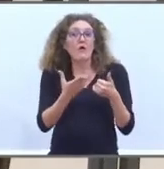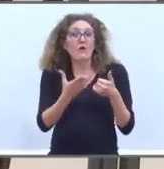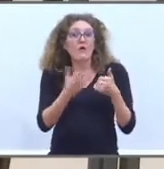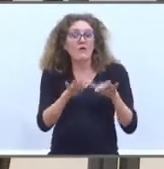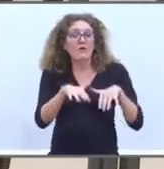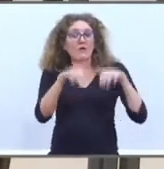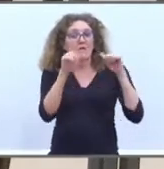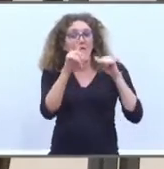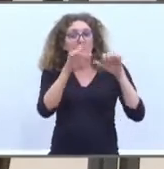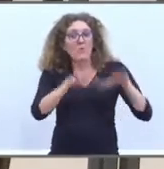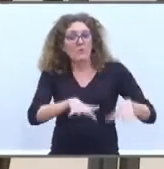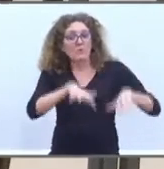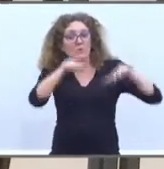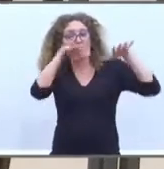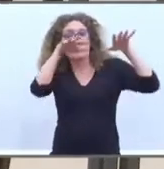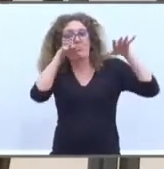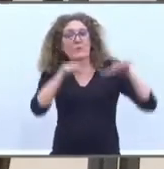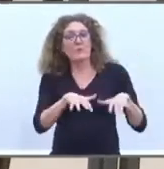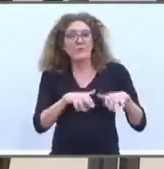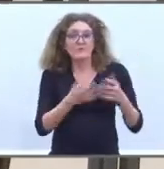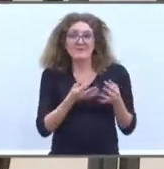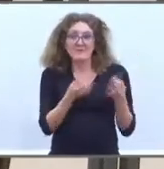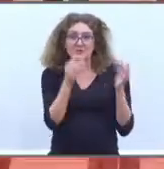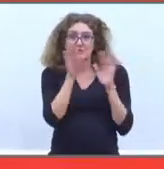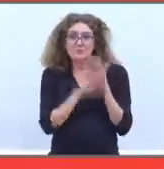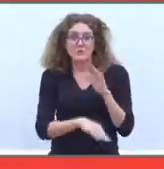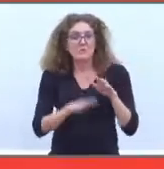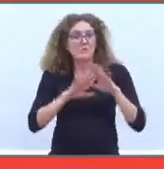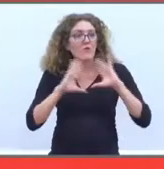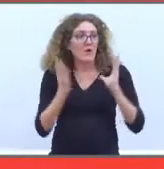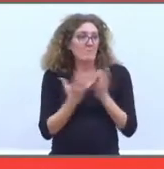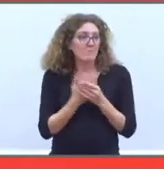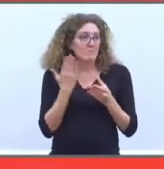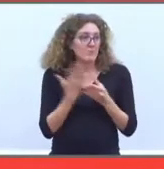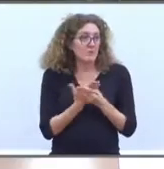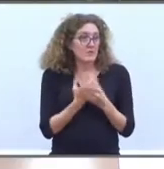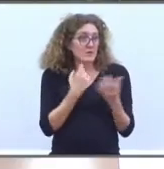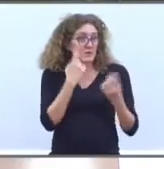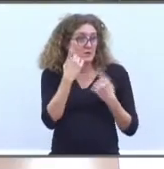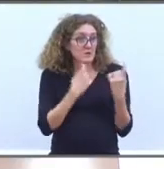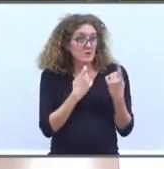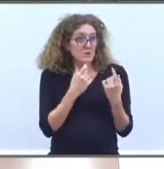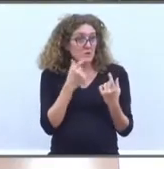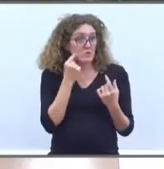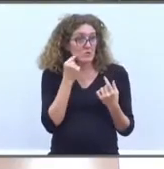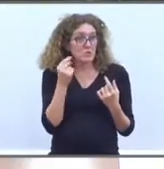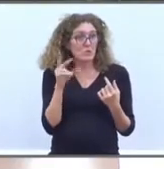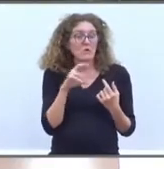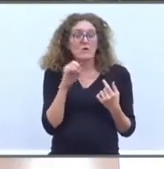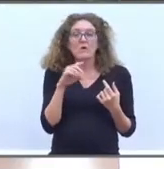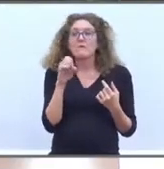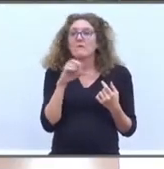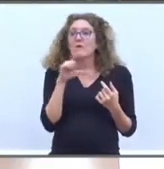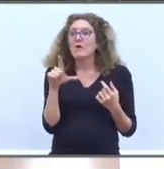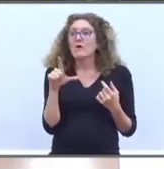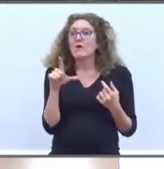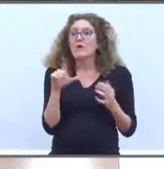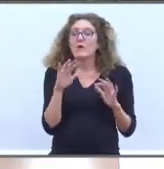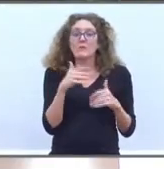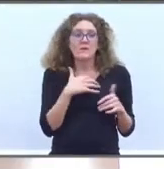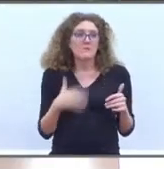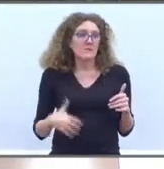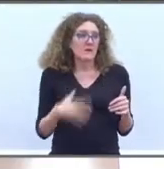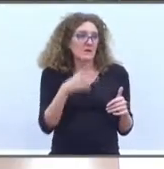l'affaire 38. Est-ce qu'il y a des questions ? Alors, Monsieur Revol et ensuite le maire de